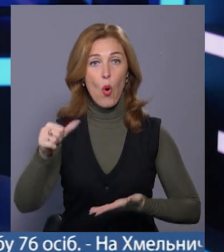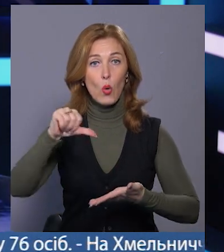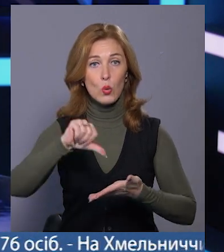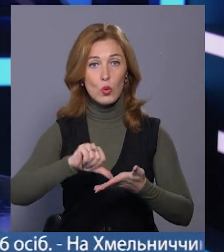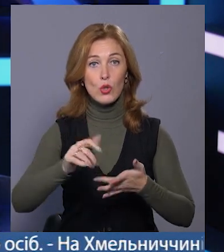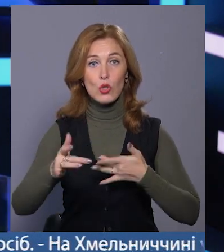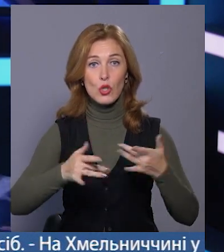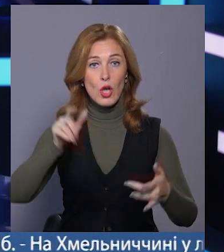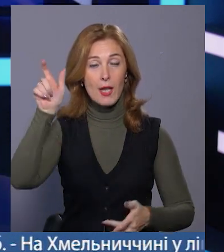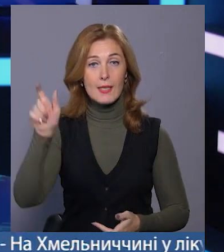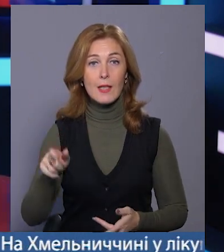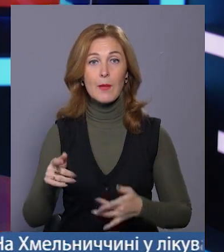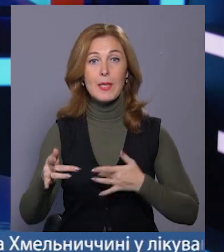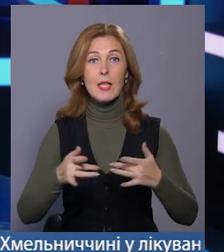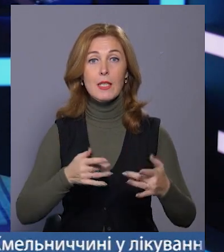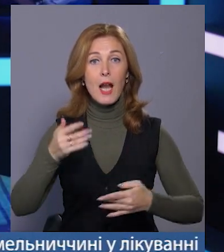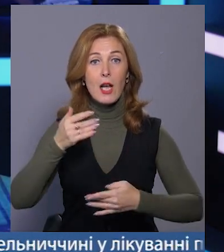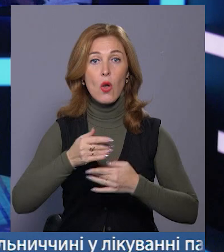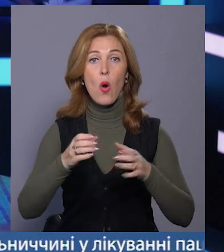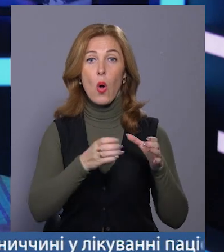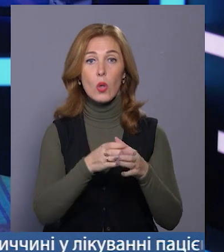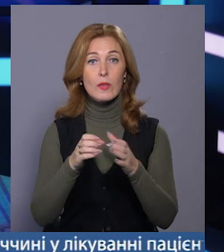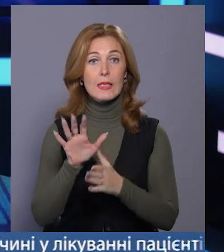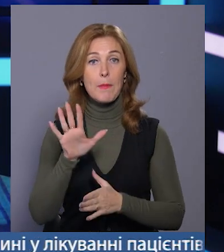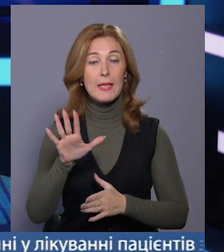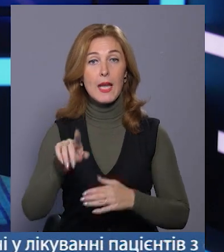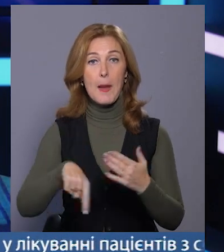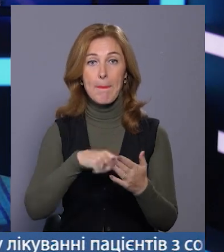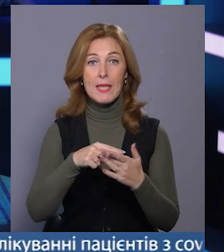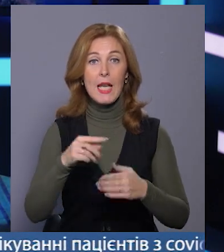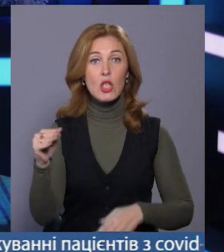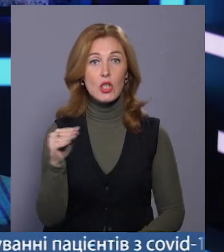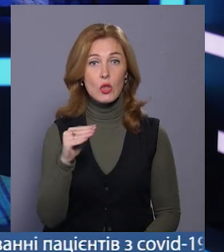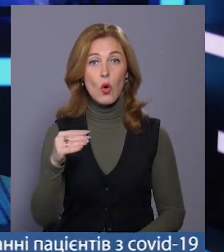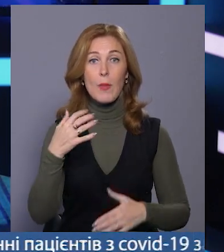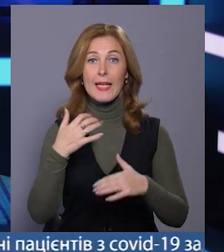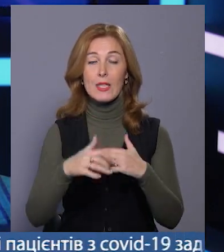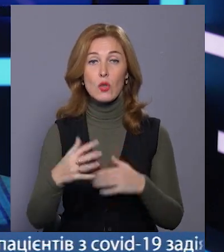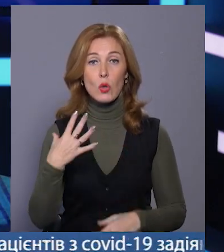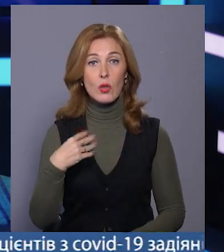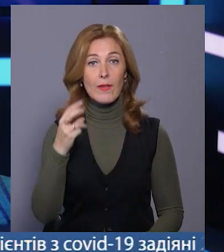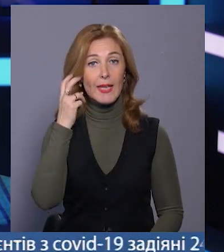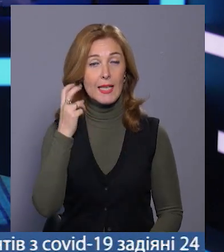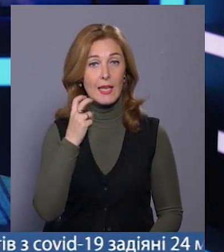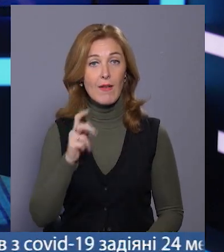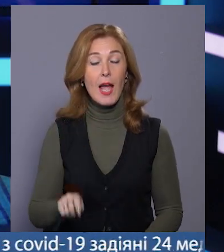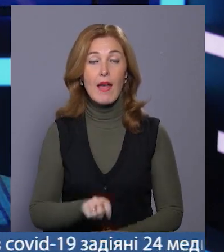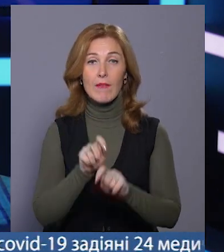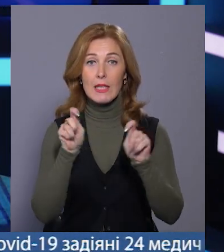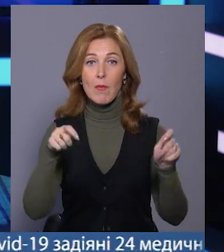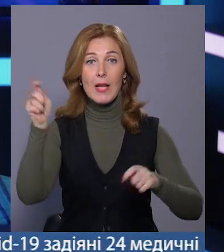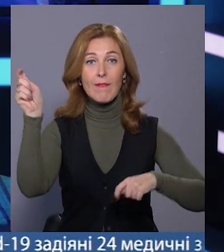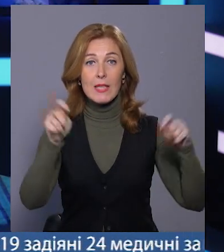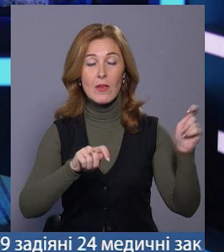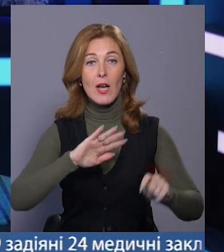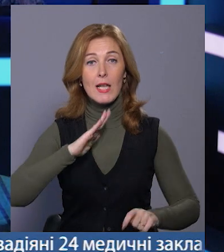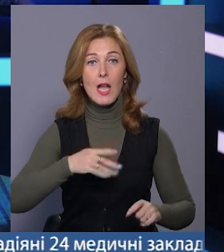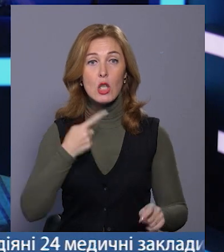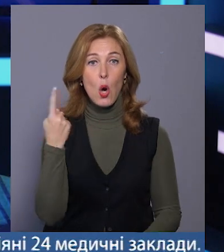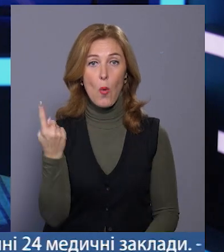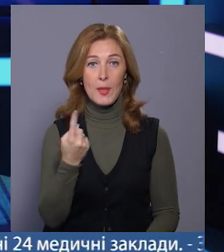учасниками стануть театральні колективи з 5 міст – Житомира, Херсона, Львова та Києва. Відкриватиме фестиваль наш